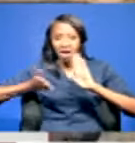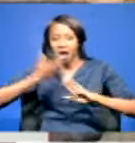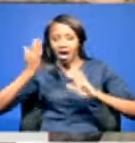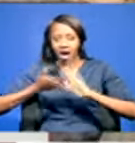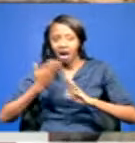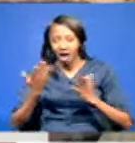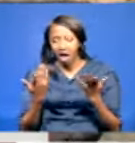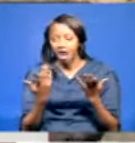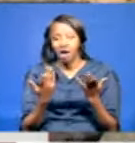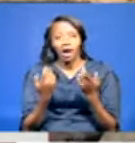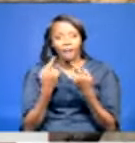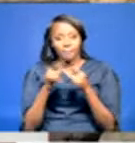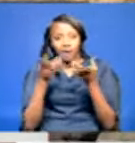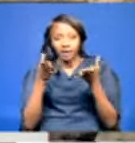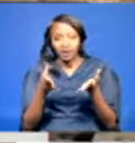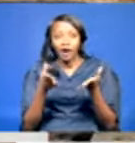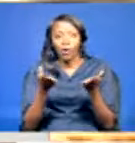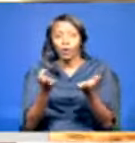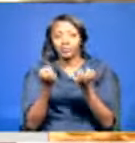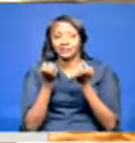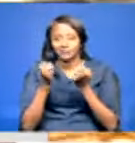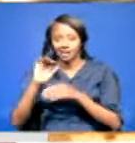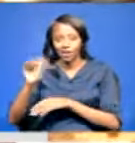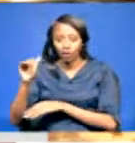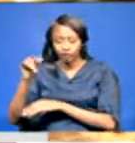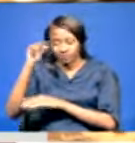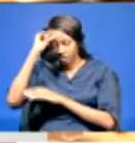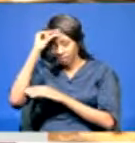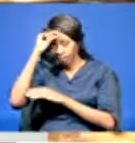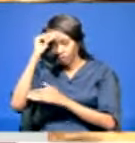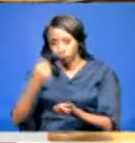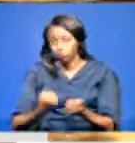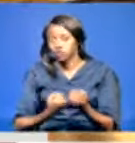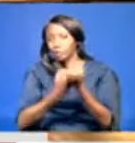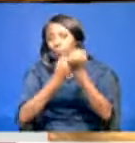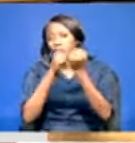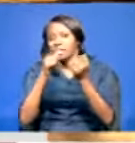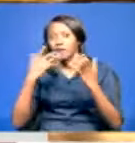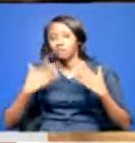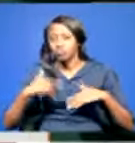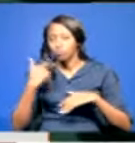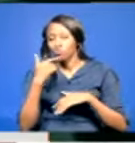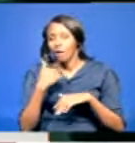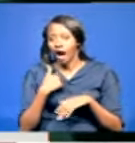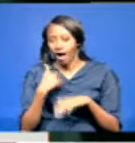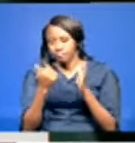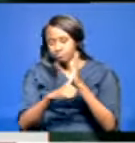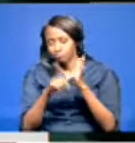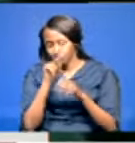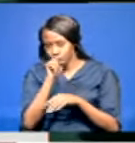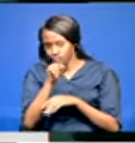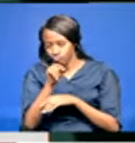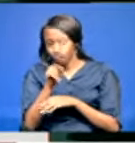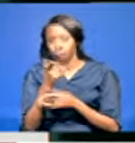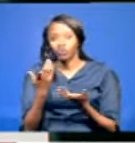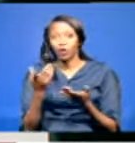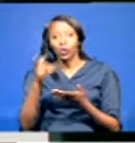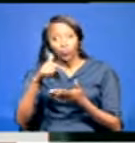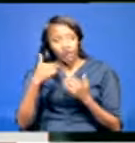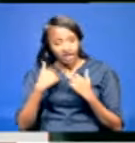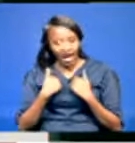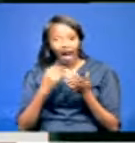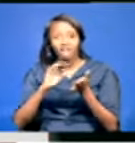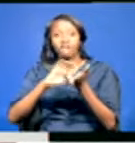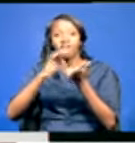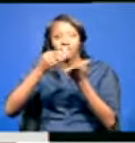They now want the county government to give assistance to the victims through the county emergency kitty. Tuna rasilimali, tuna mali